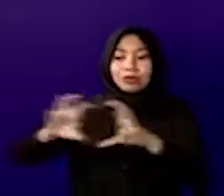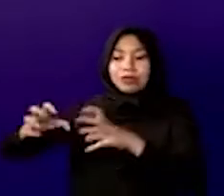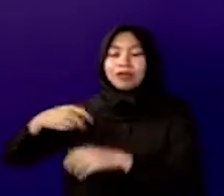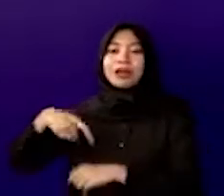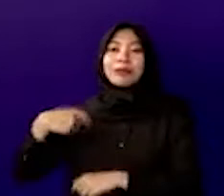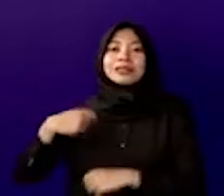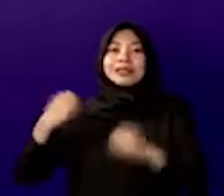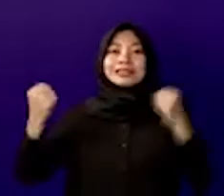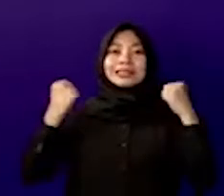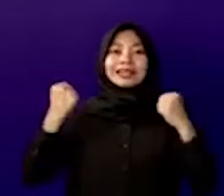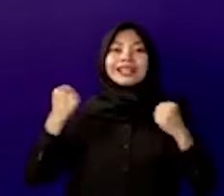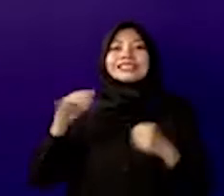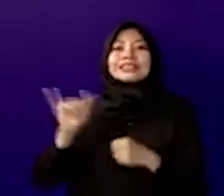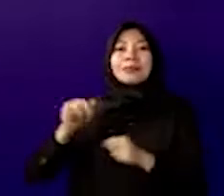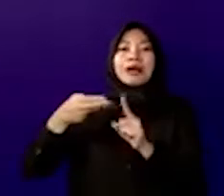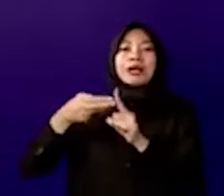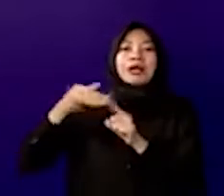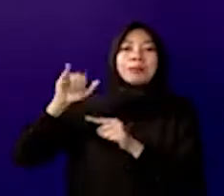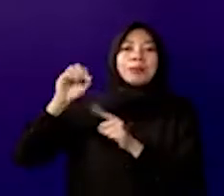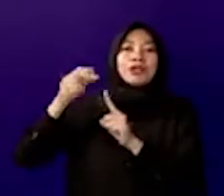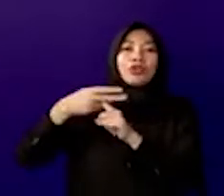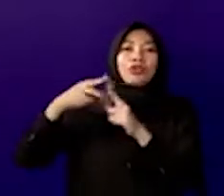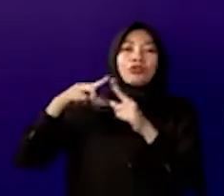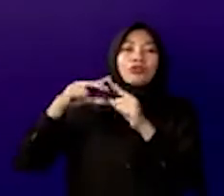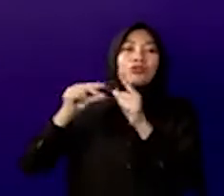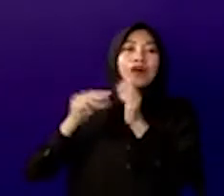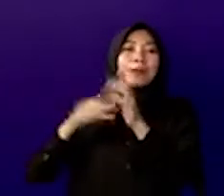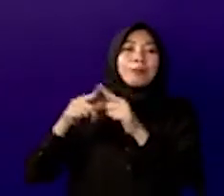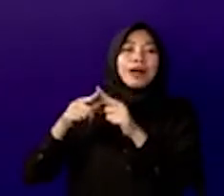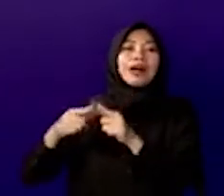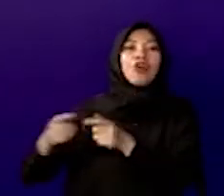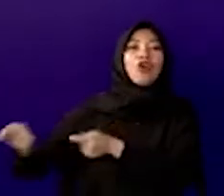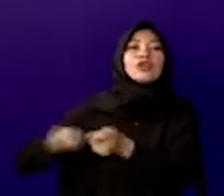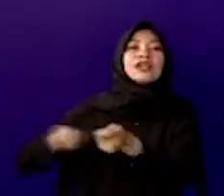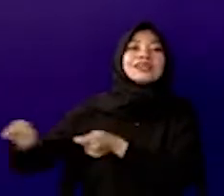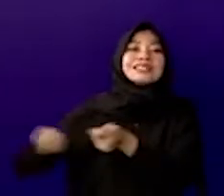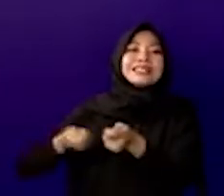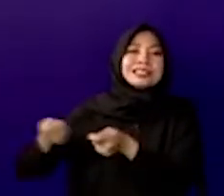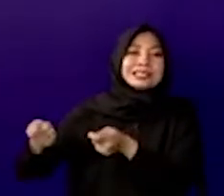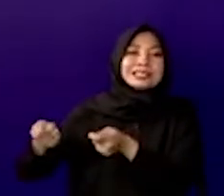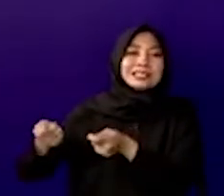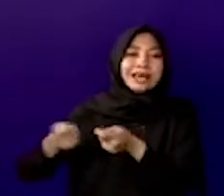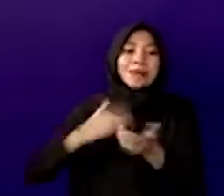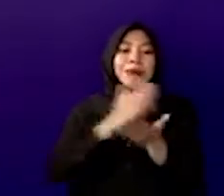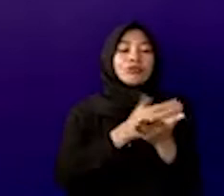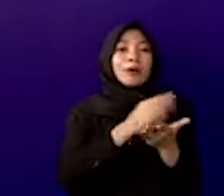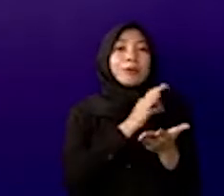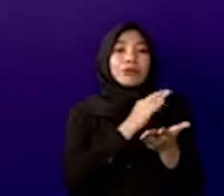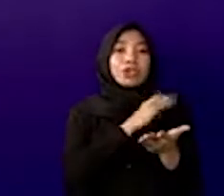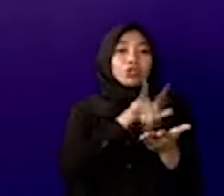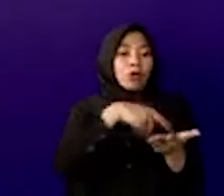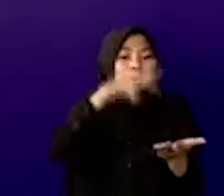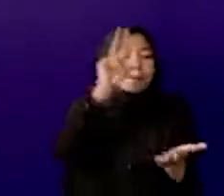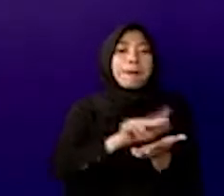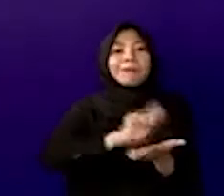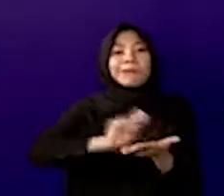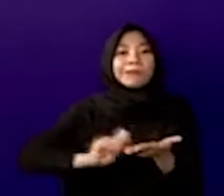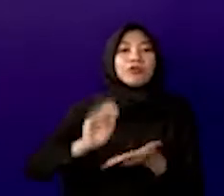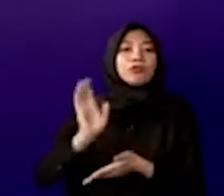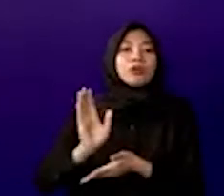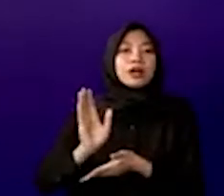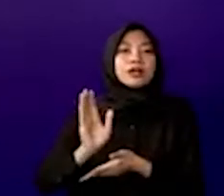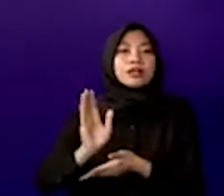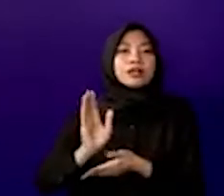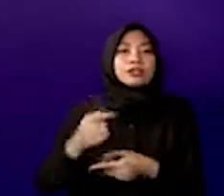dan PT Biofarma berdasarkan Perpres yang sudah ditanda tangani pak presiden dan memang tidak tidak semuanya